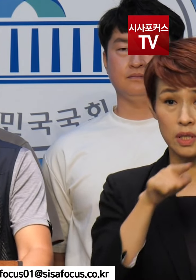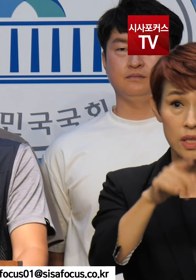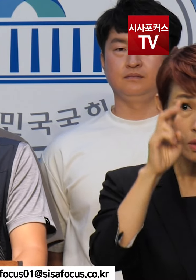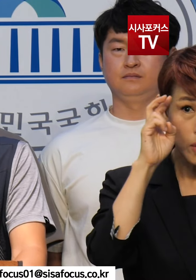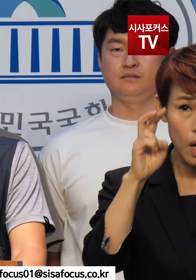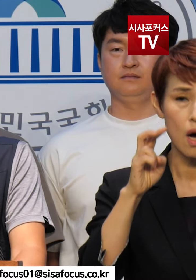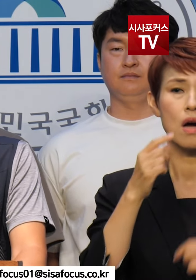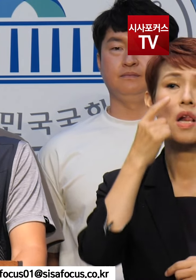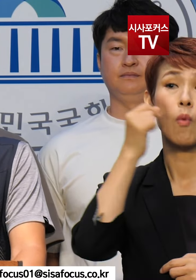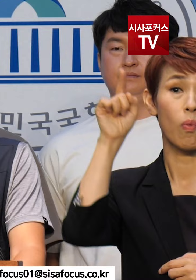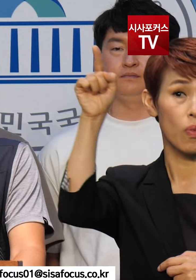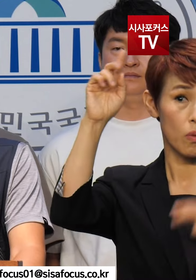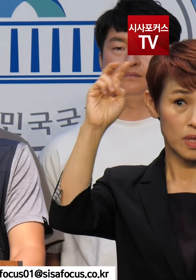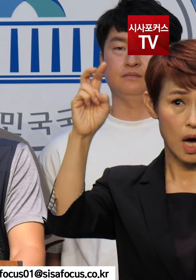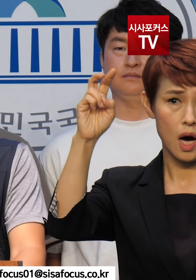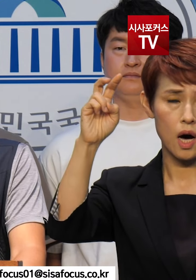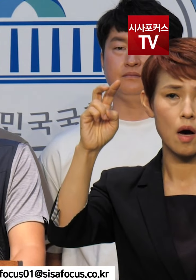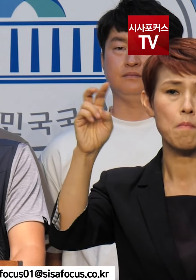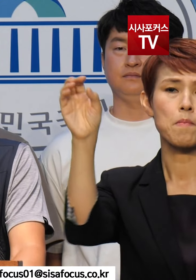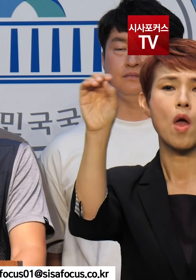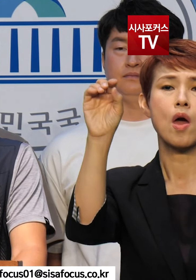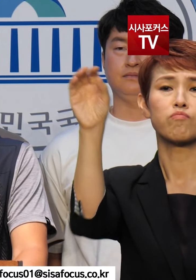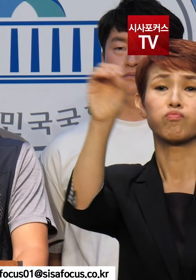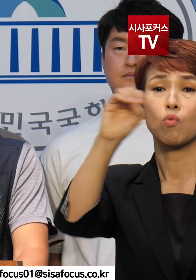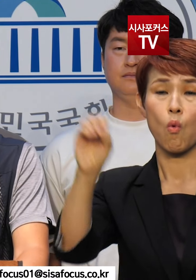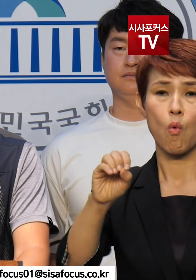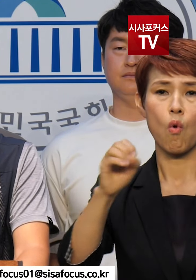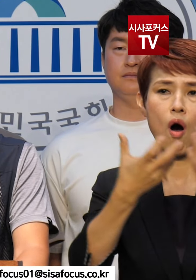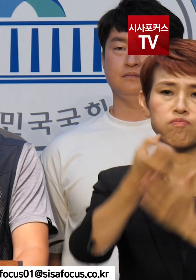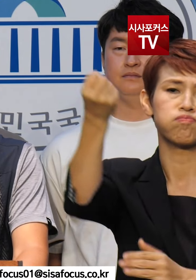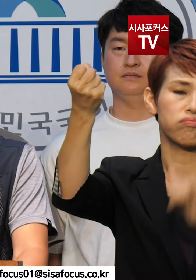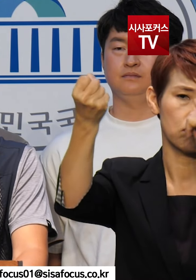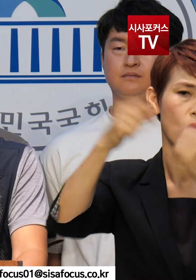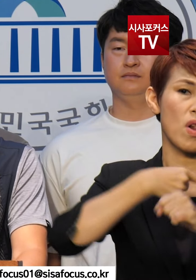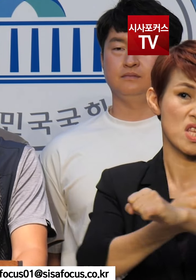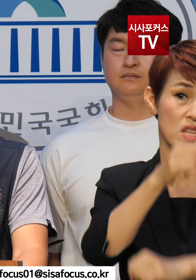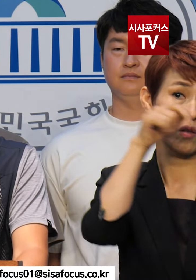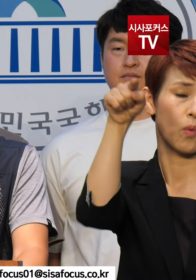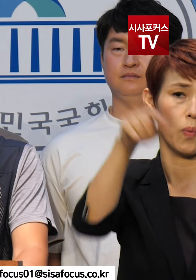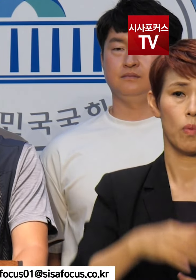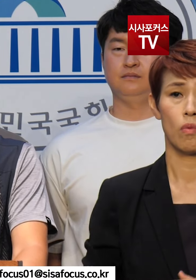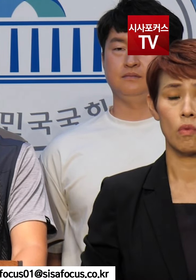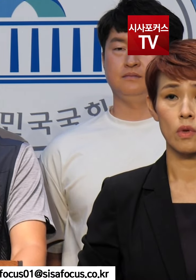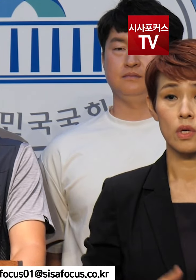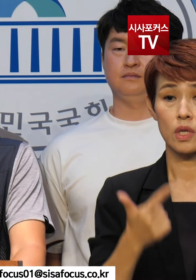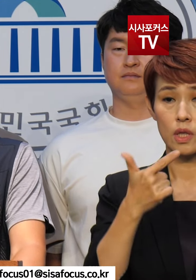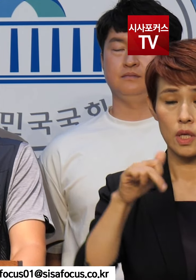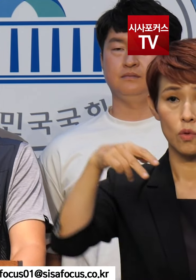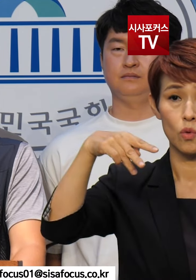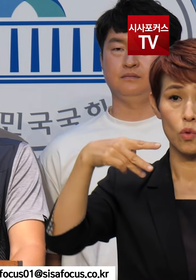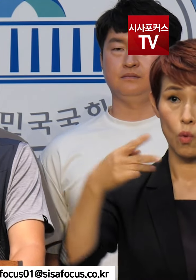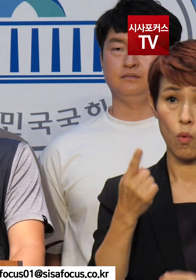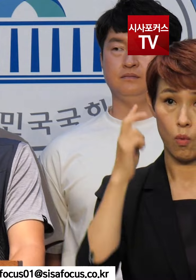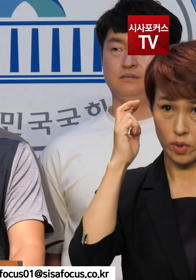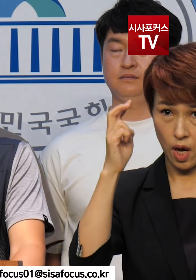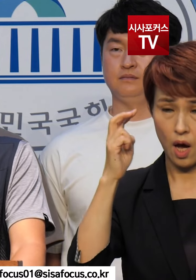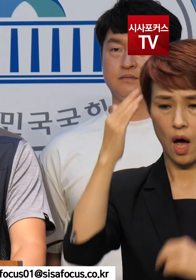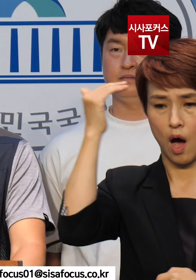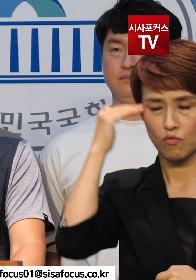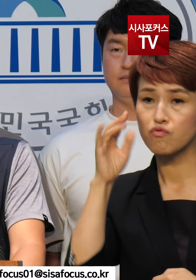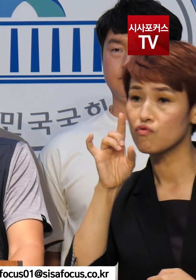일본 니토덴코가 100% 지분을 가진 공장입니다. 니토덴코는 국내의 구미 공장인 한국 옵티컬